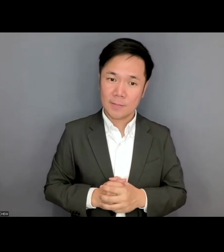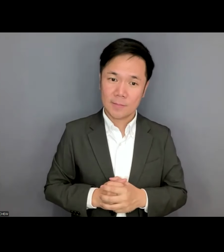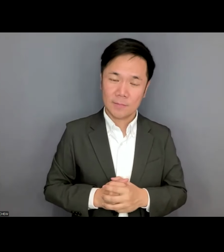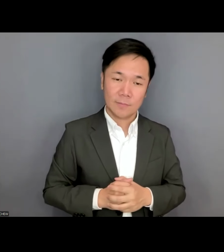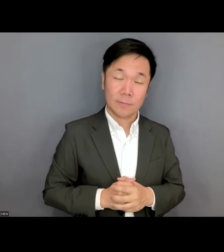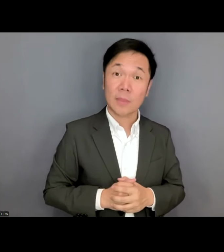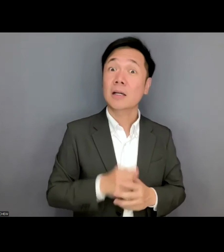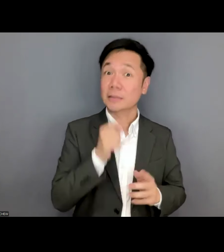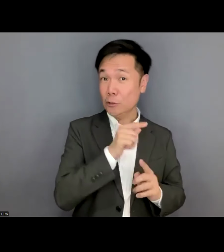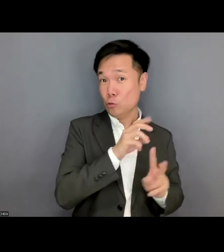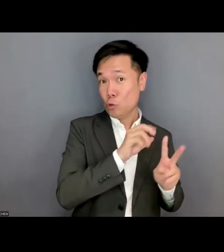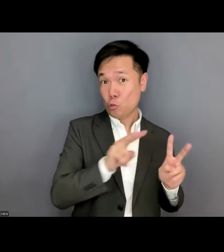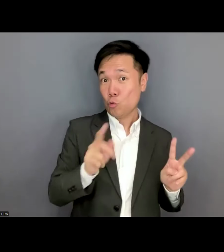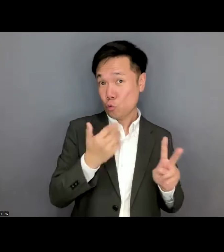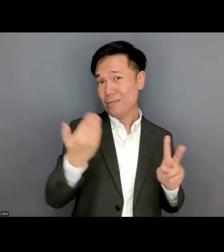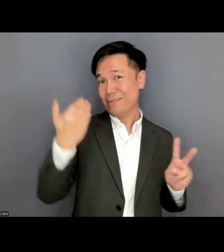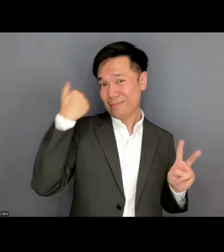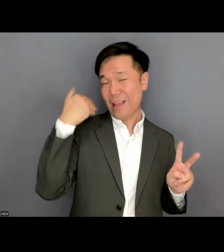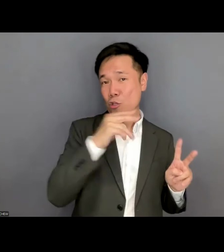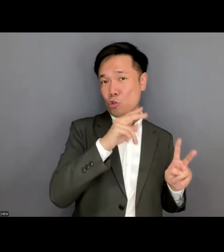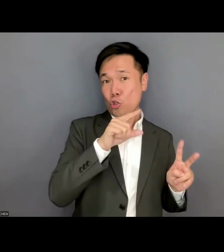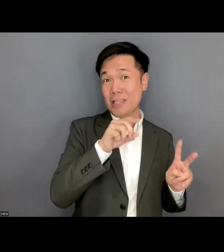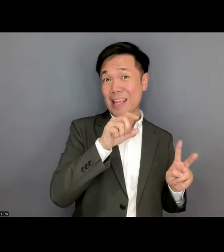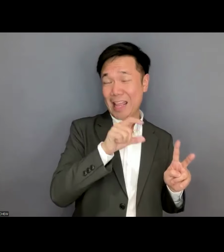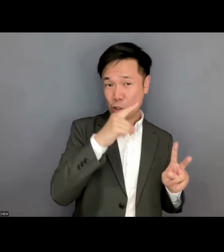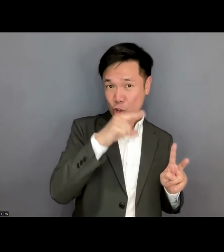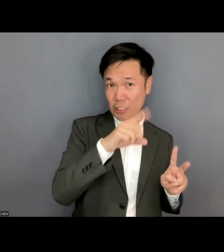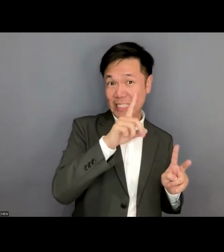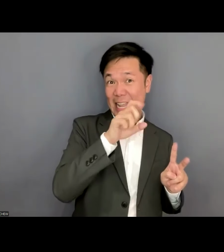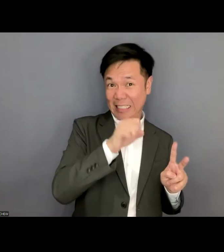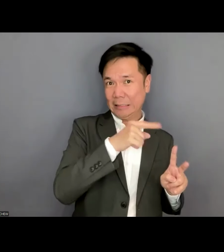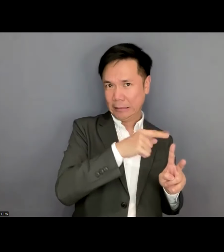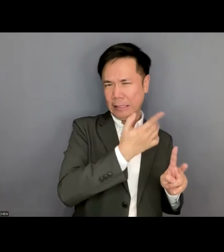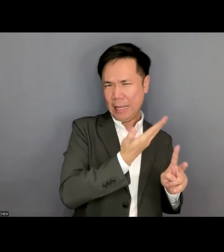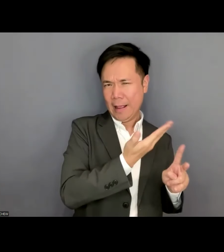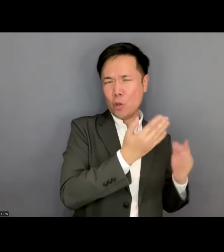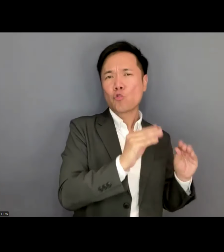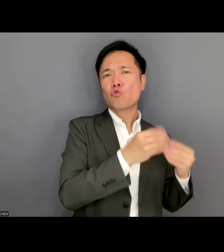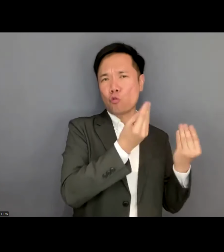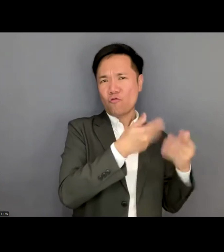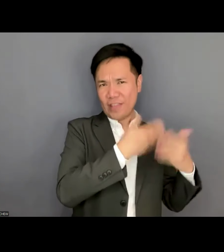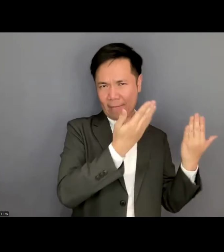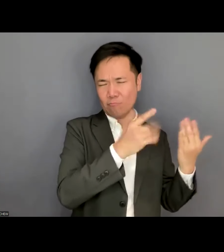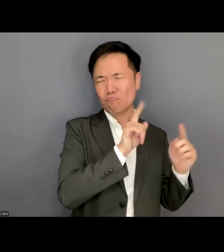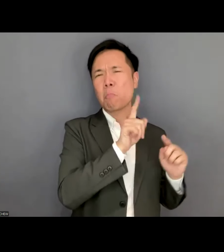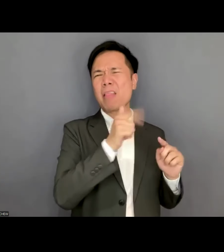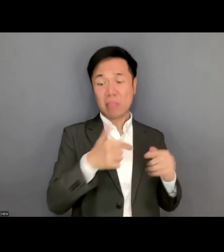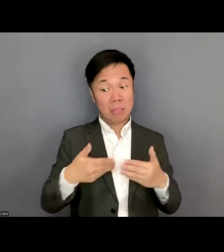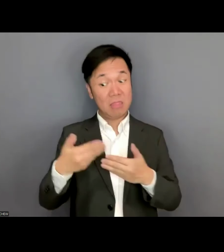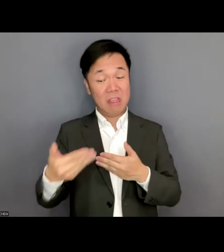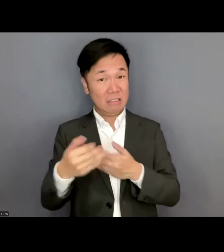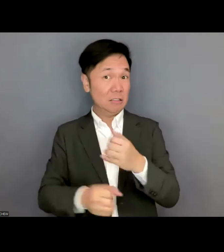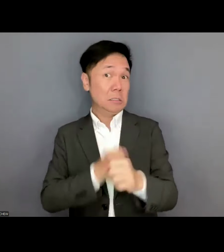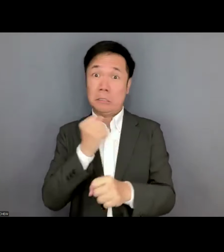the jeunes, GDS, vous but this comprenez avec year, moi qu'on n'a pas the cette young people, chance-là we do d'avoir not un have the jour chance to dédié have seulement a aux jeunes.